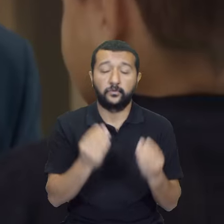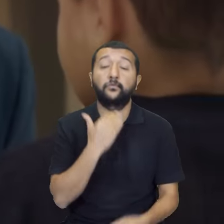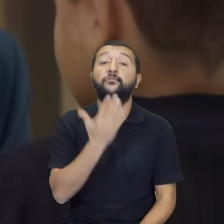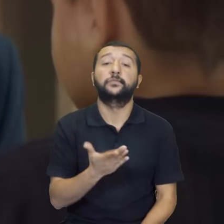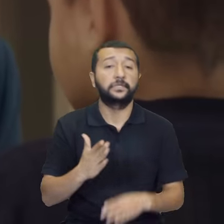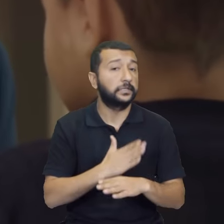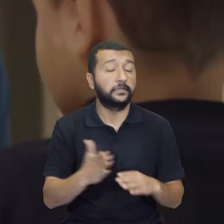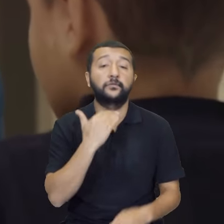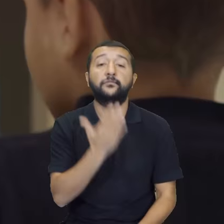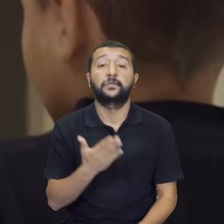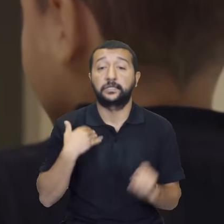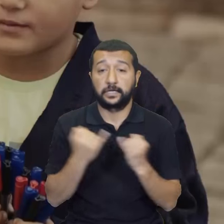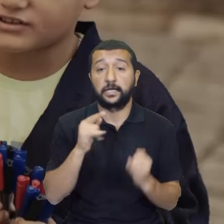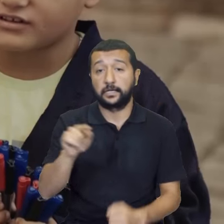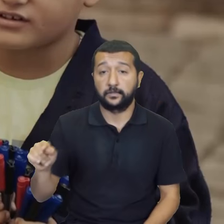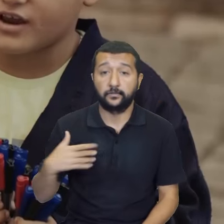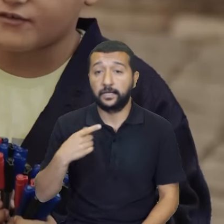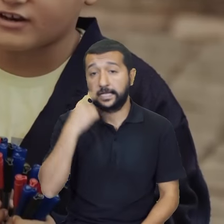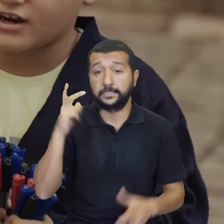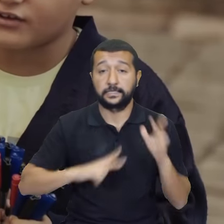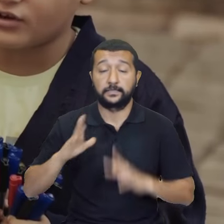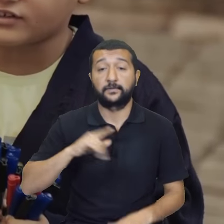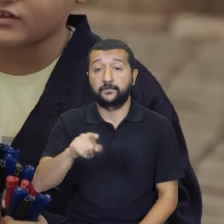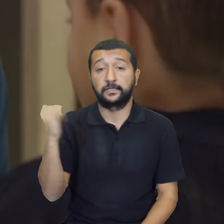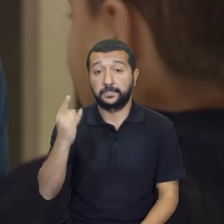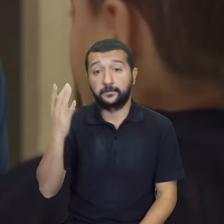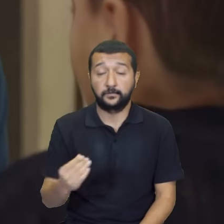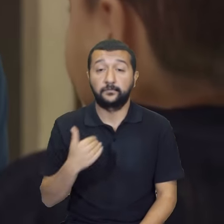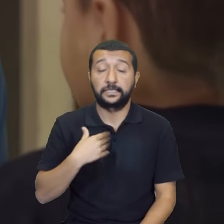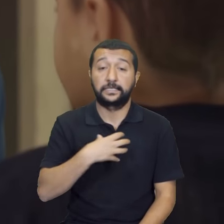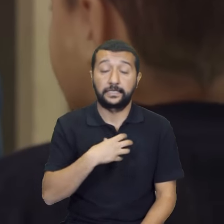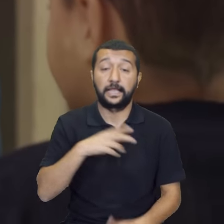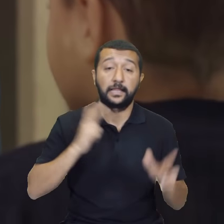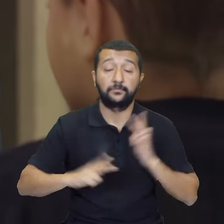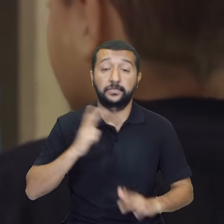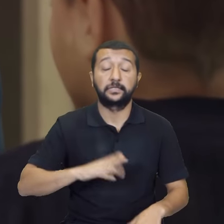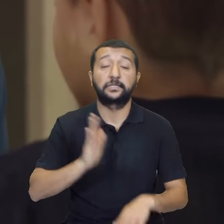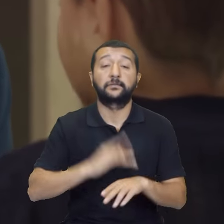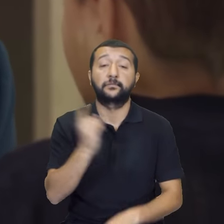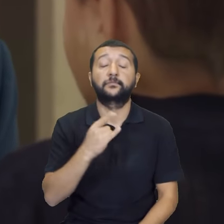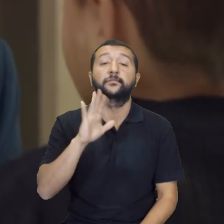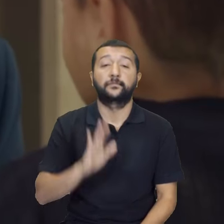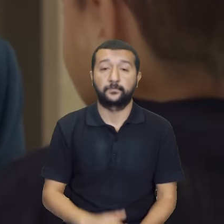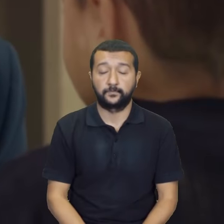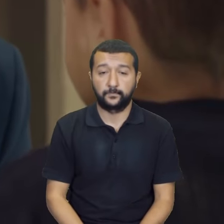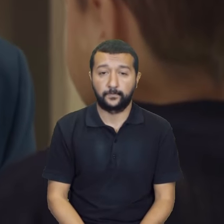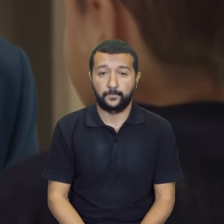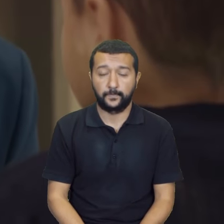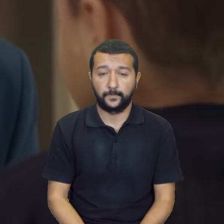Olmaz. Niye olmaz? Kardeşlerim eski kıyafetlerle dolaşırken ben yeni kıyafetlerle dolaşamam.